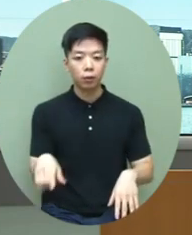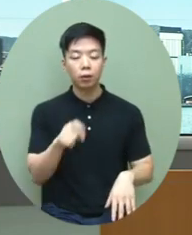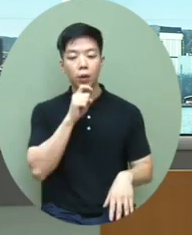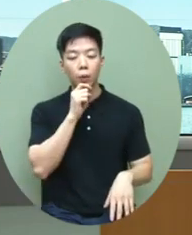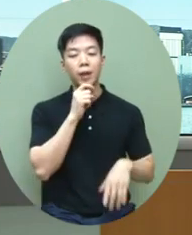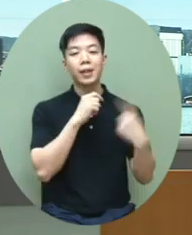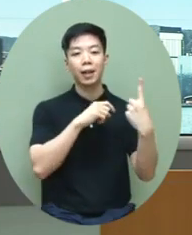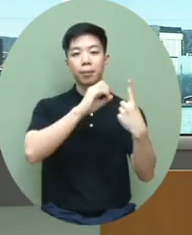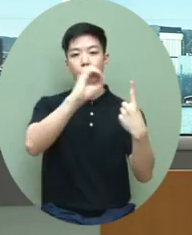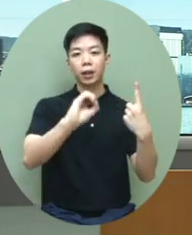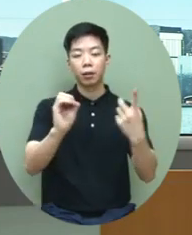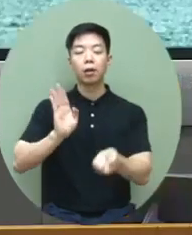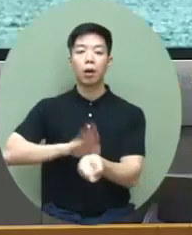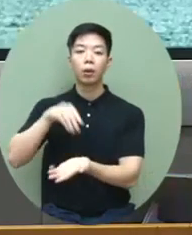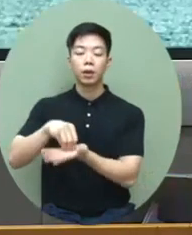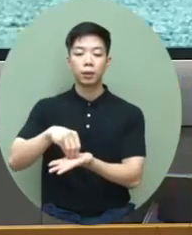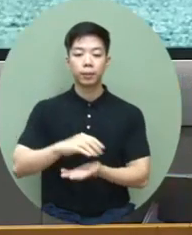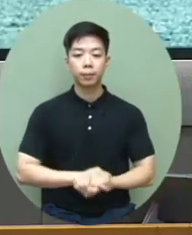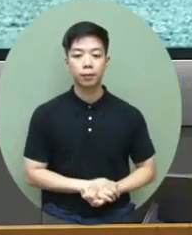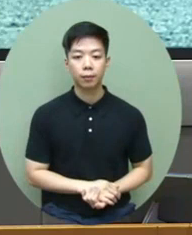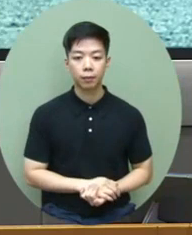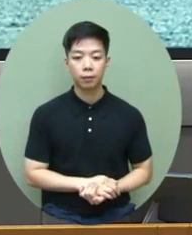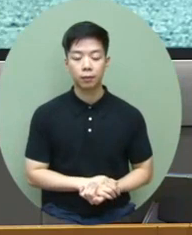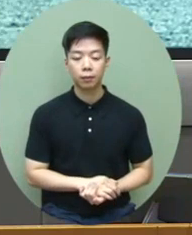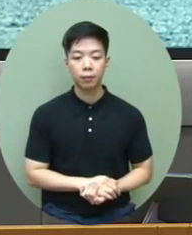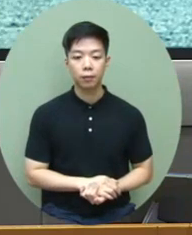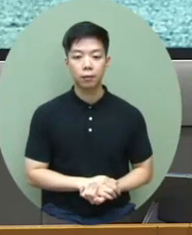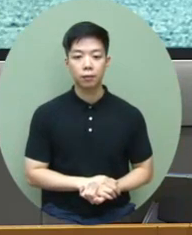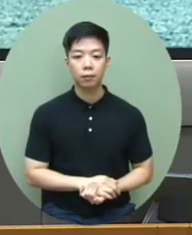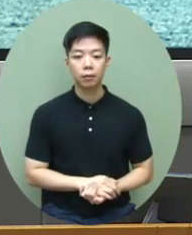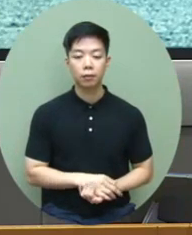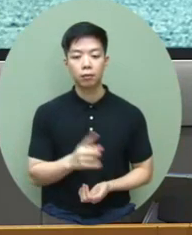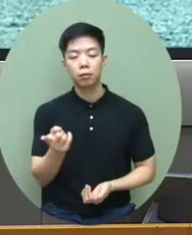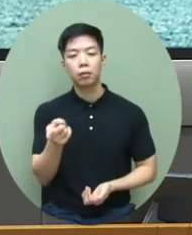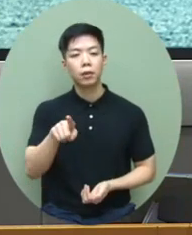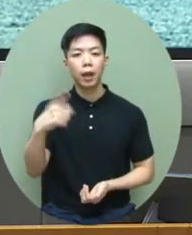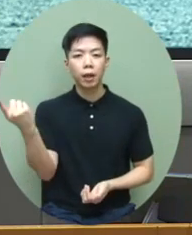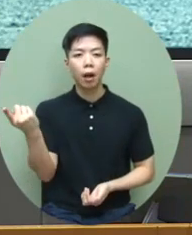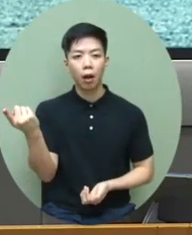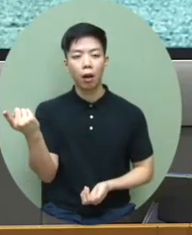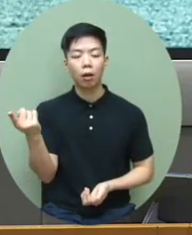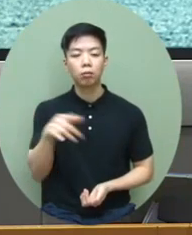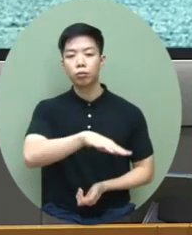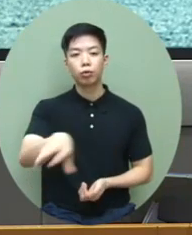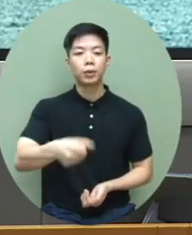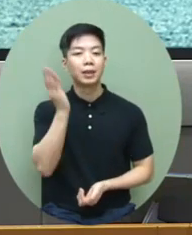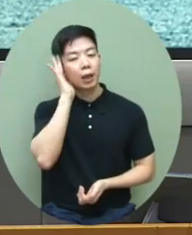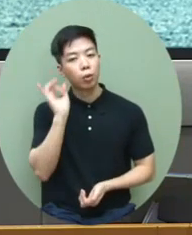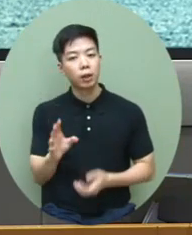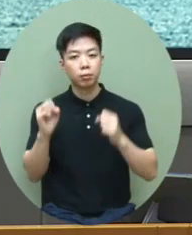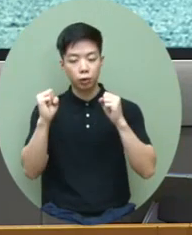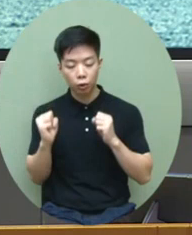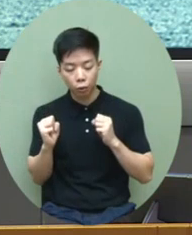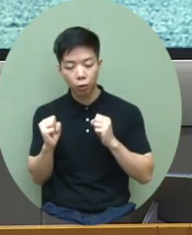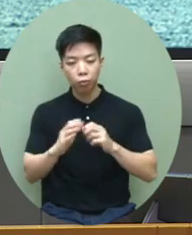到嗰、那個比例啦。咁其他嗰啲就係喺酒店嗰段時間揾到噶啦。咁